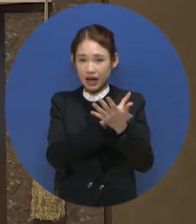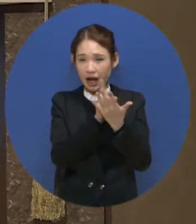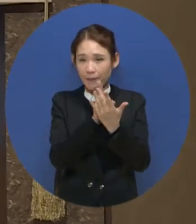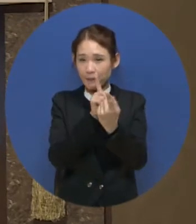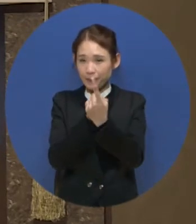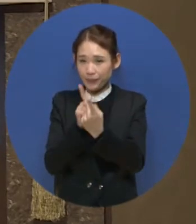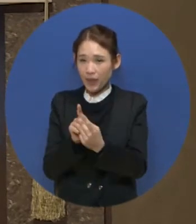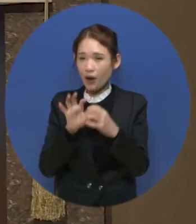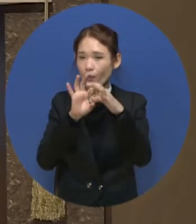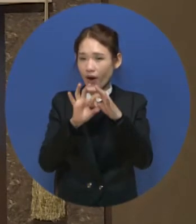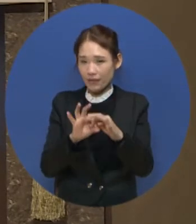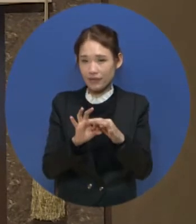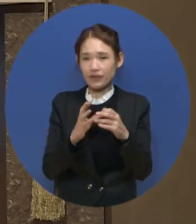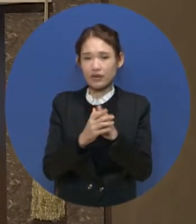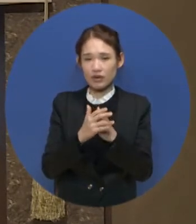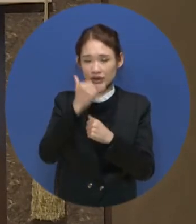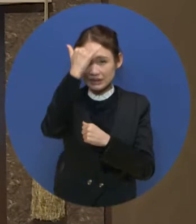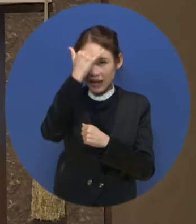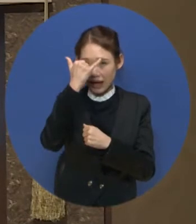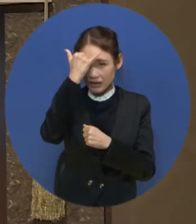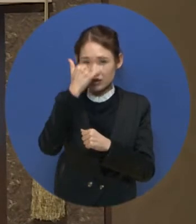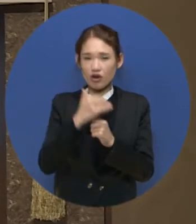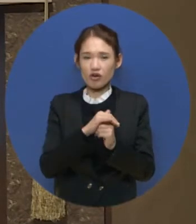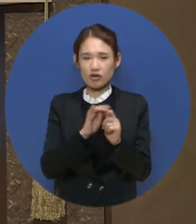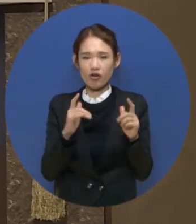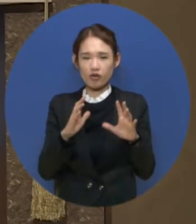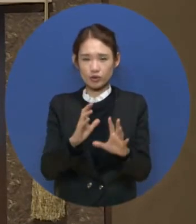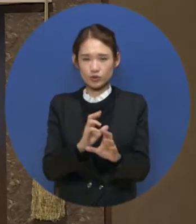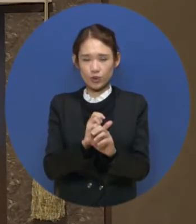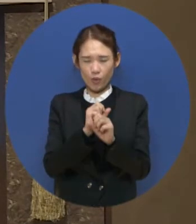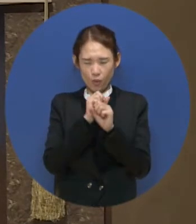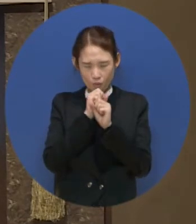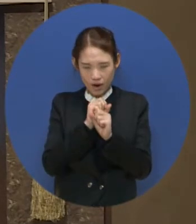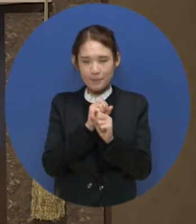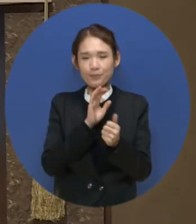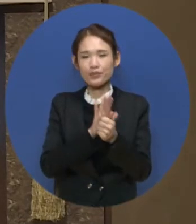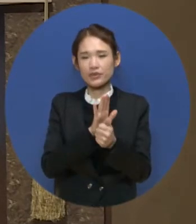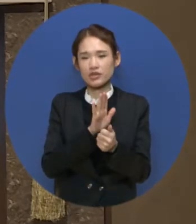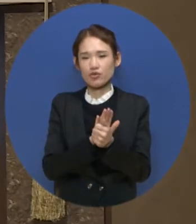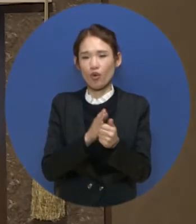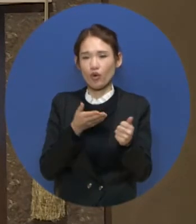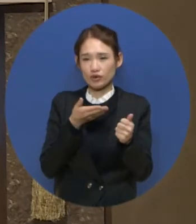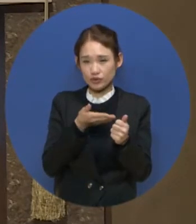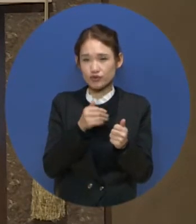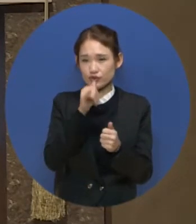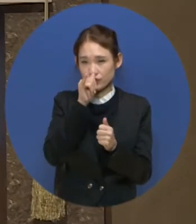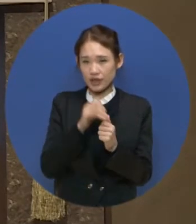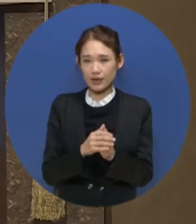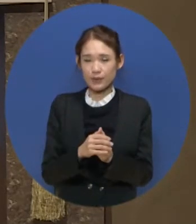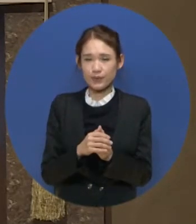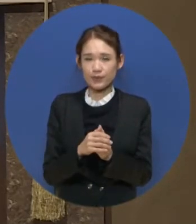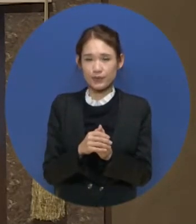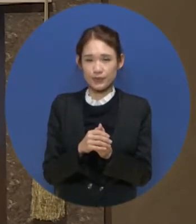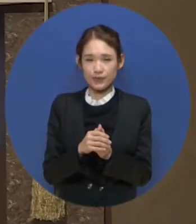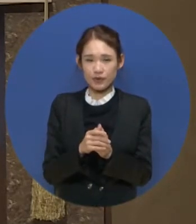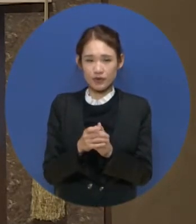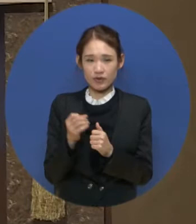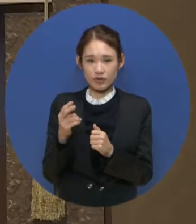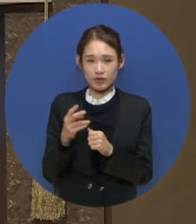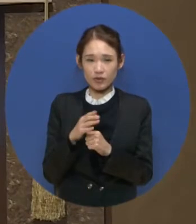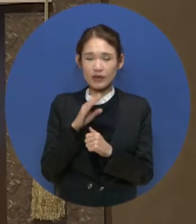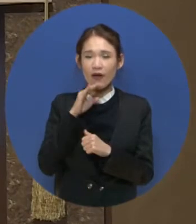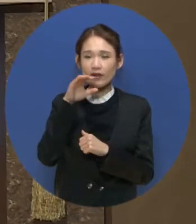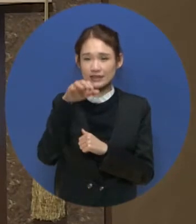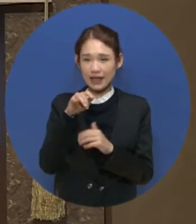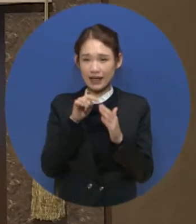그다음에 직장에서의 예절 뭐 이런 것들을 종합적으로 저희가 지원을 해주는 파트가 하나가 있고, 그다음에 이제